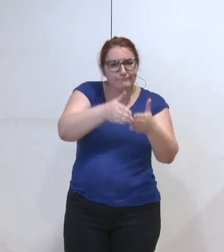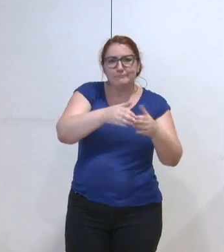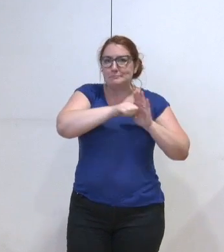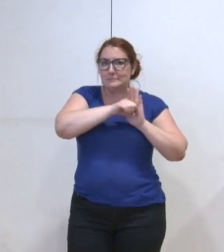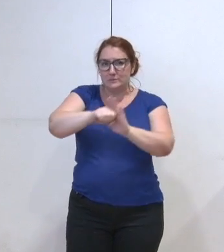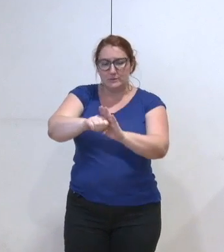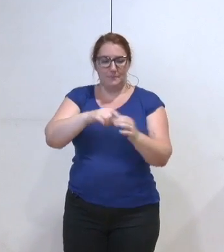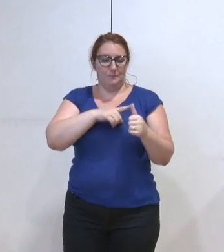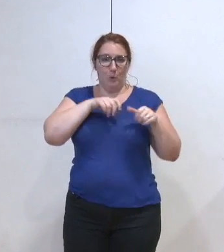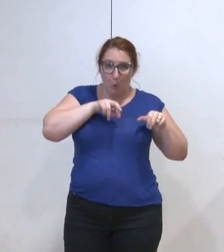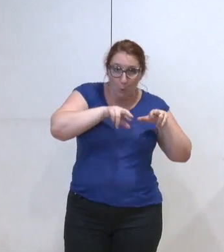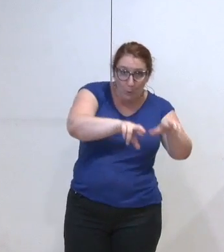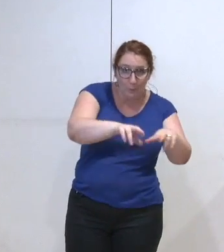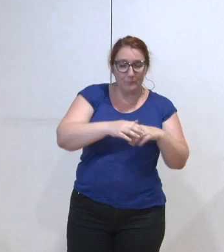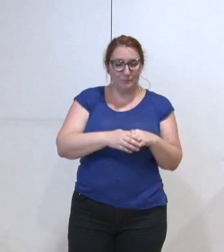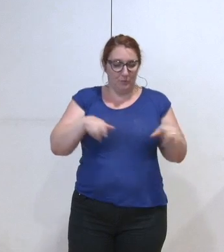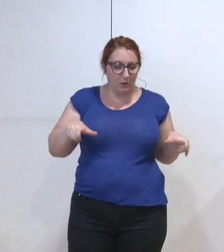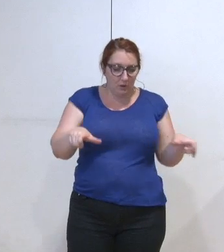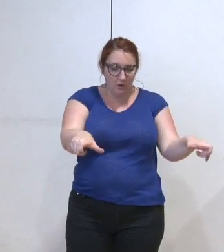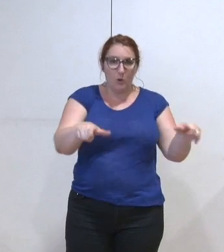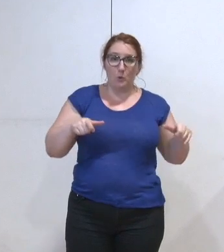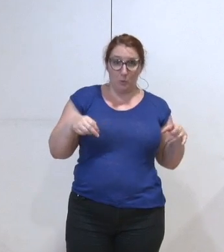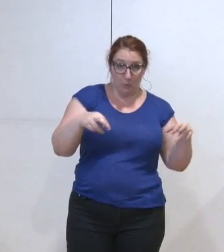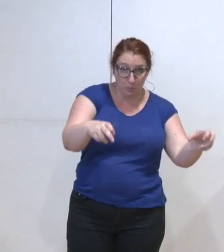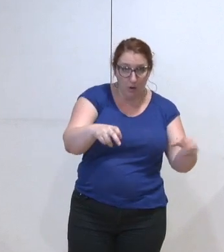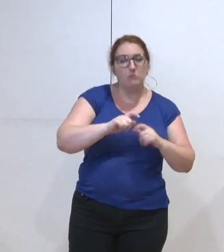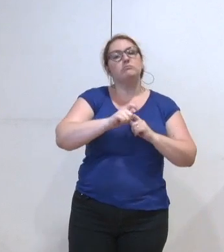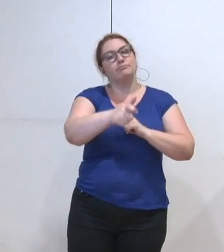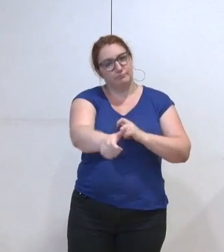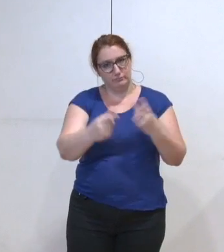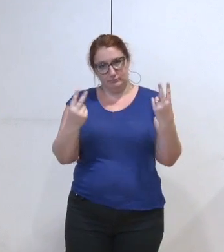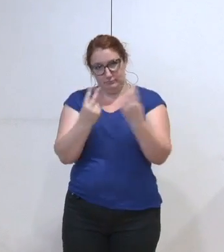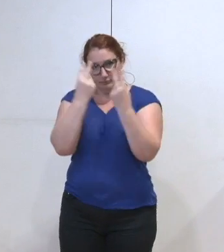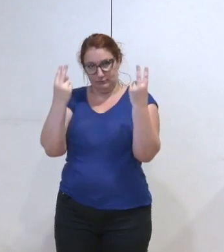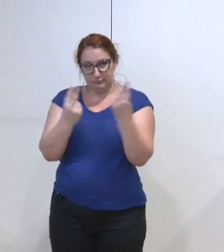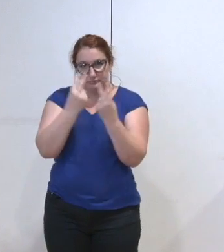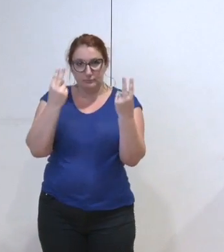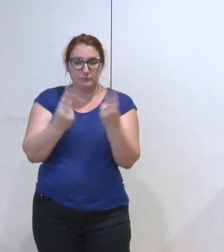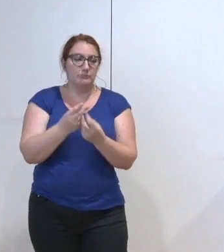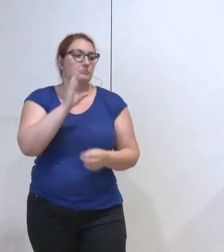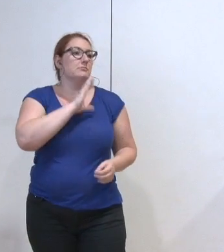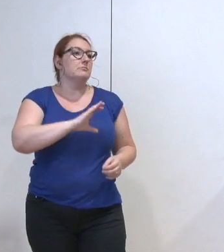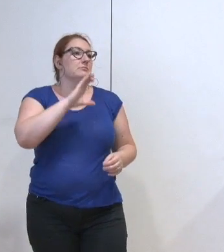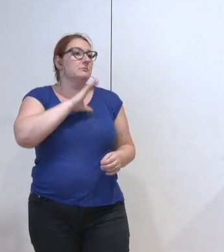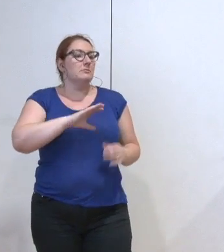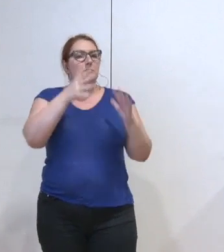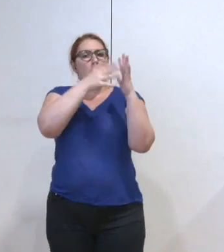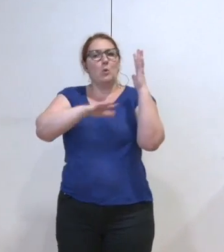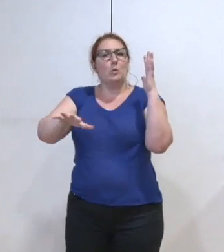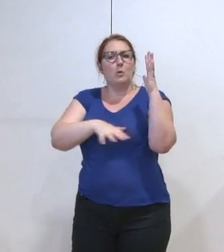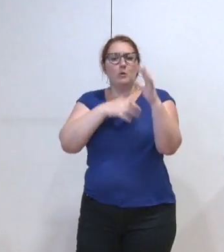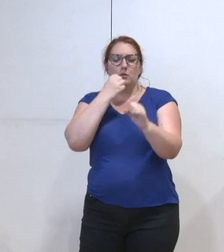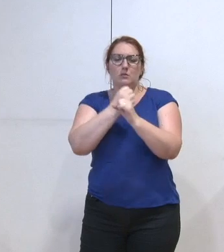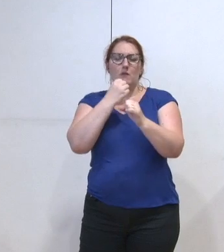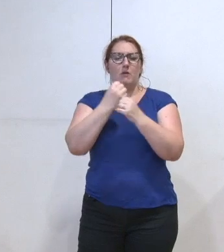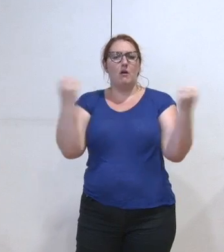trottoirs et les parcs par la suite là aussi il nous faut lisser ce pic d'activité de l'automne